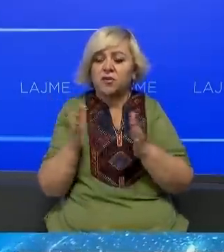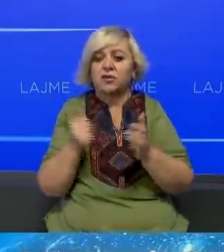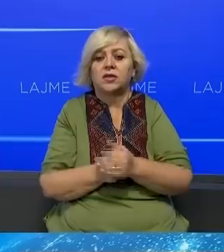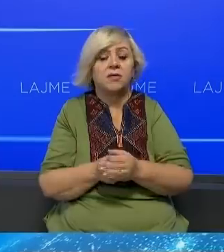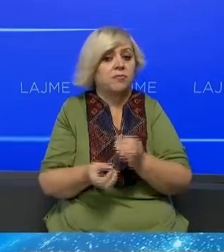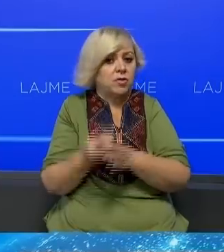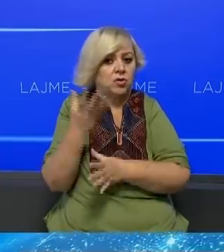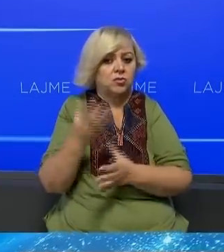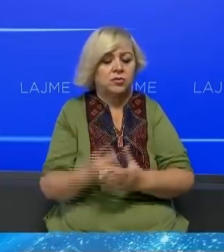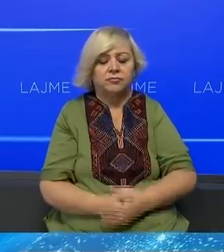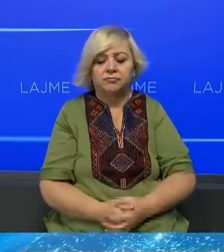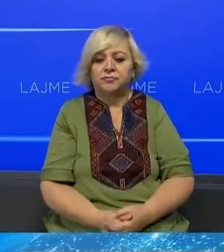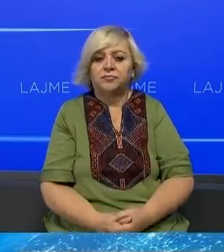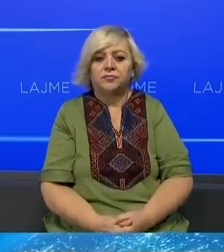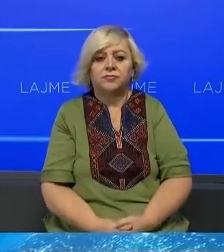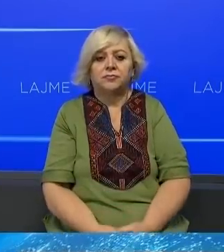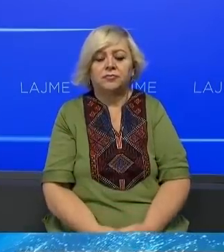prodhuese.